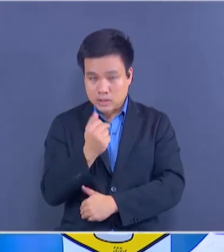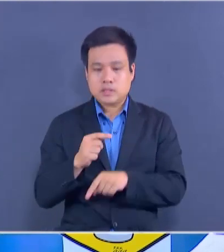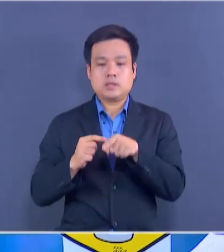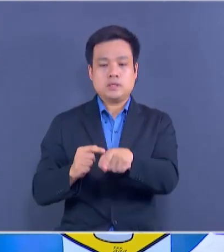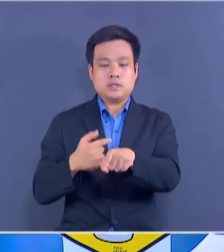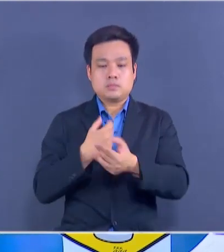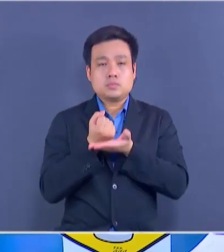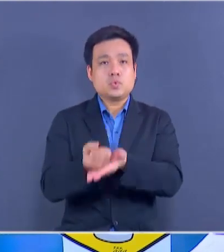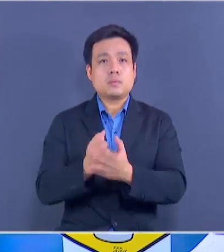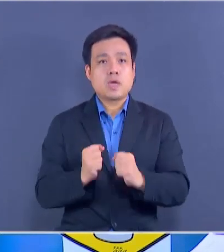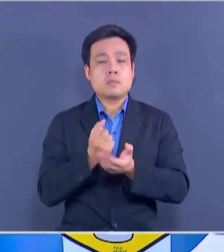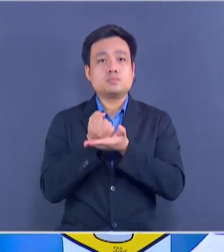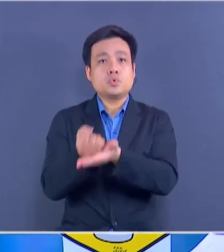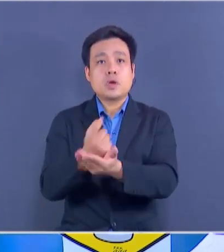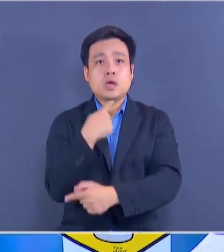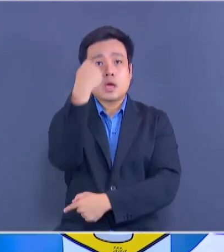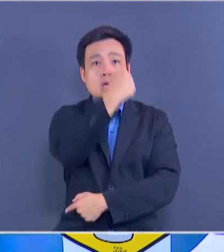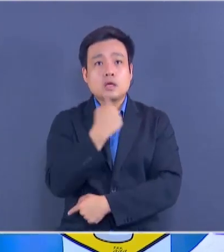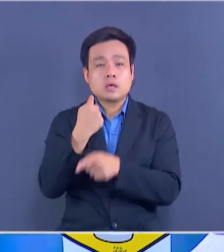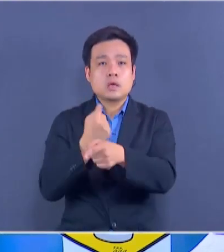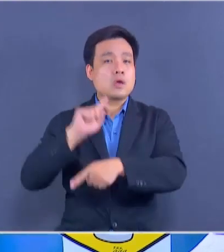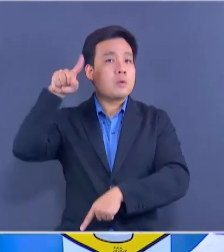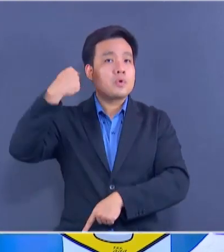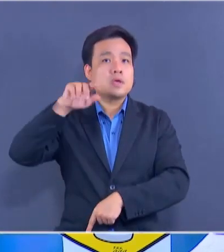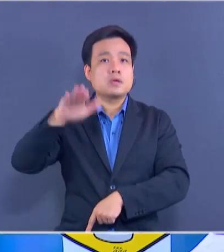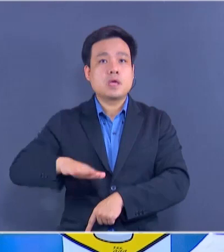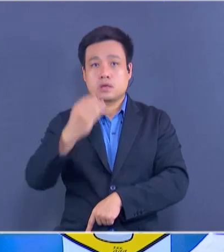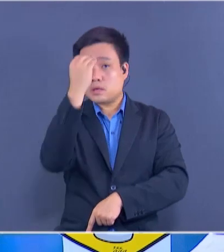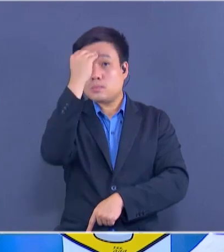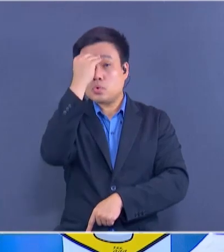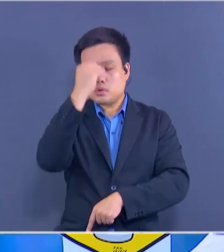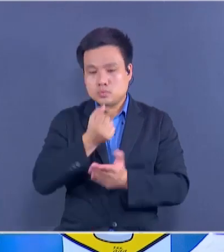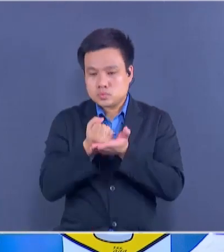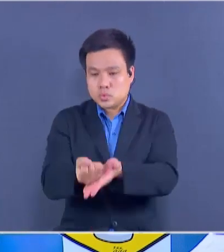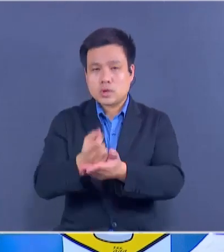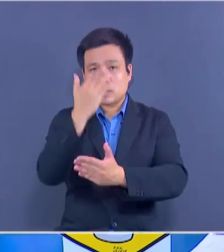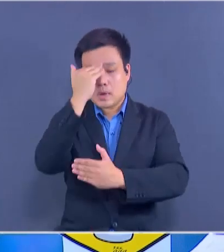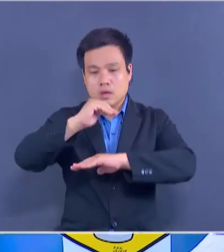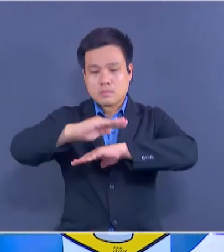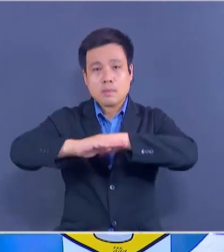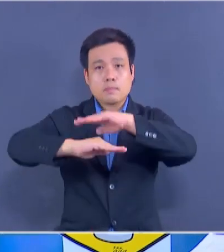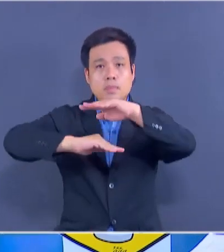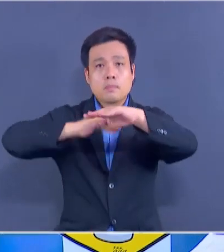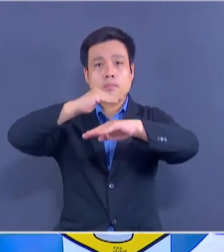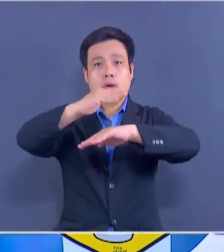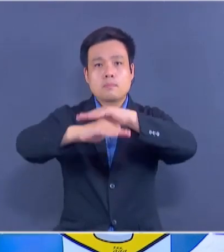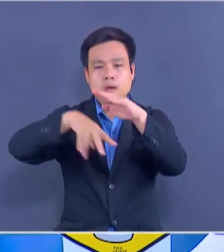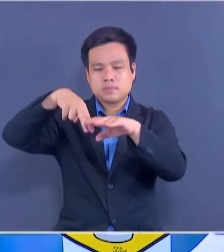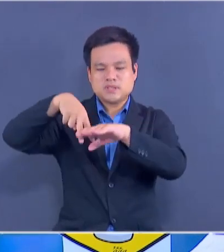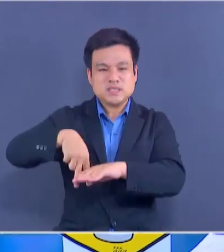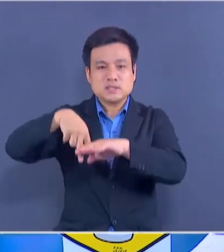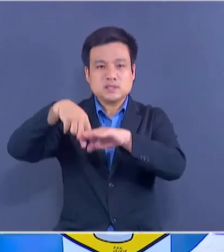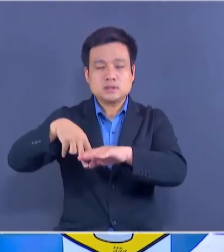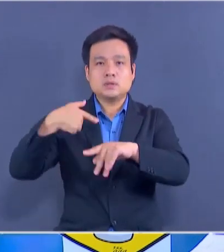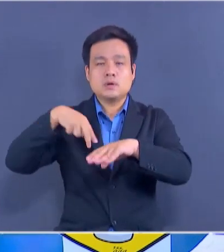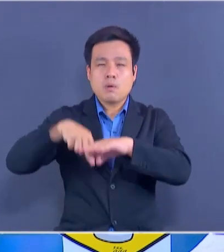วญี่ปุ่นค่ะน้องถูกบันไดเลื่อนหนีบเท้าท่ามกลางความตกอกตกใจทั้งของผู้ปกครองที่อยู่ข้างเคียงรวมถึงตัวน้องเองด้วย